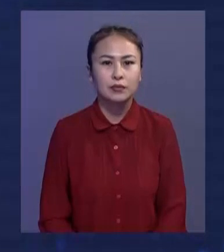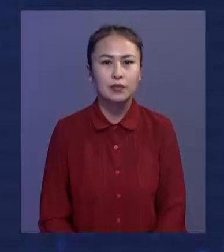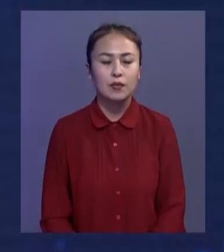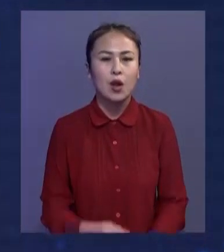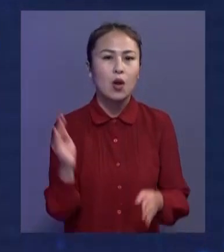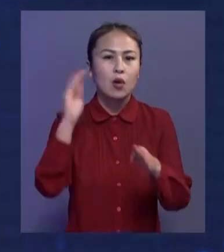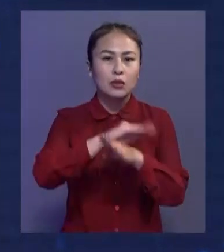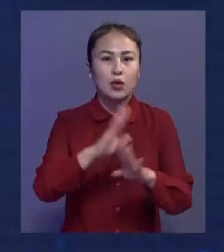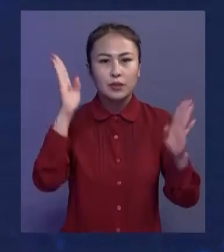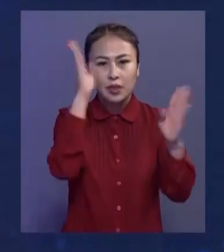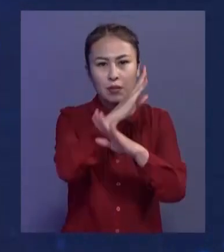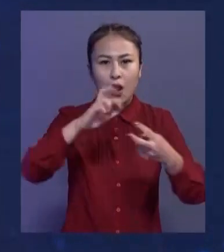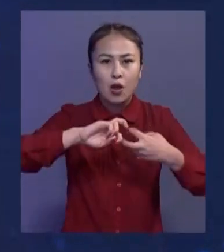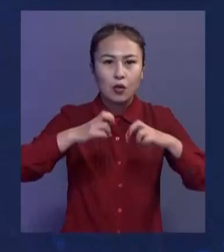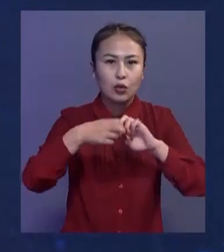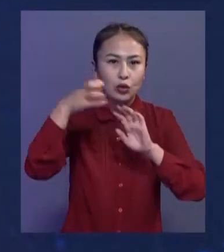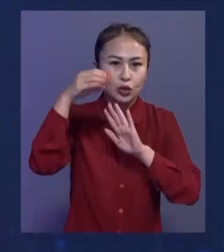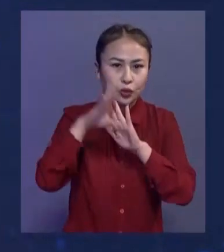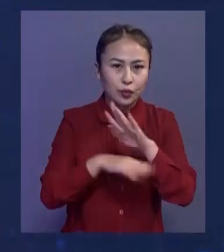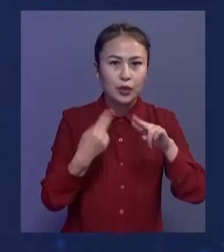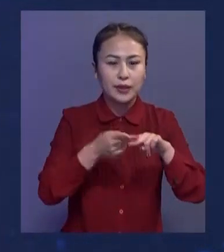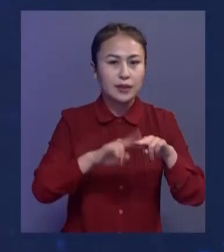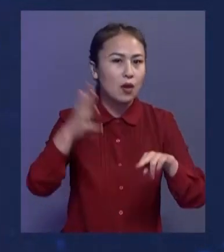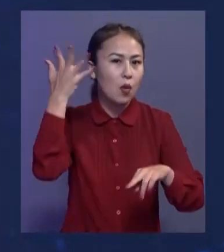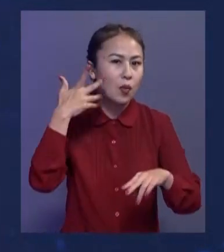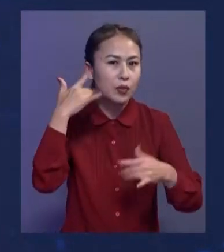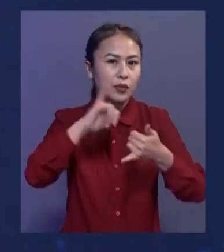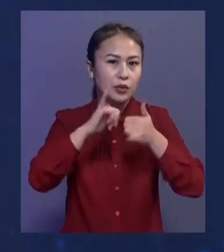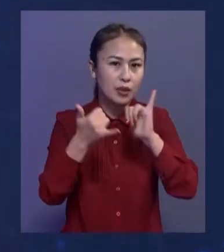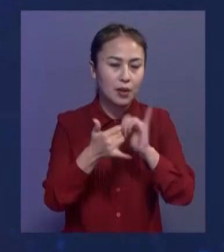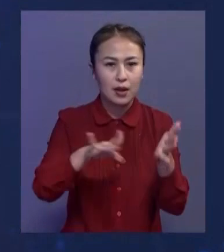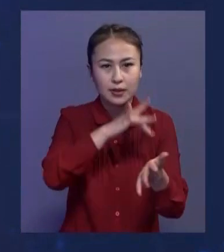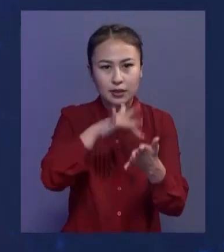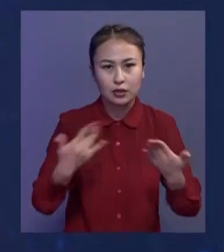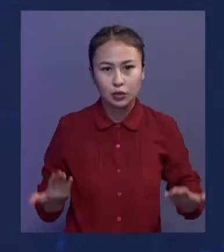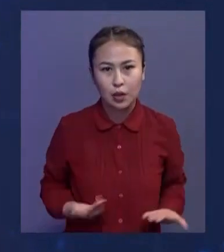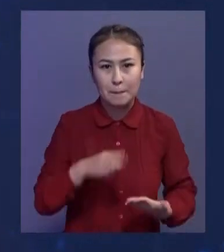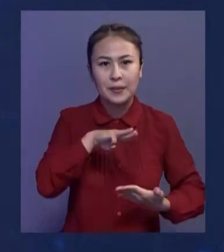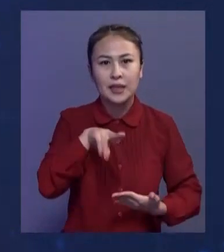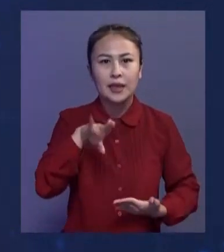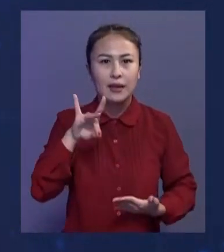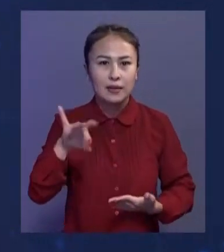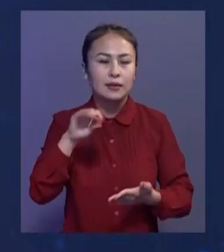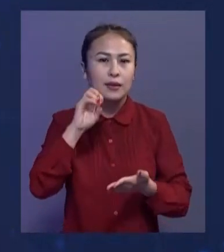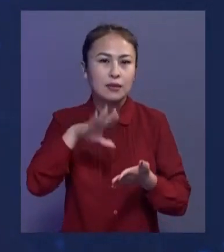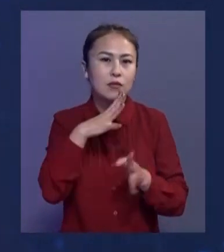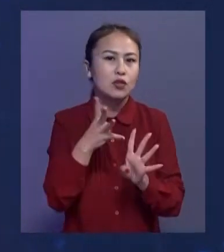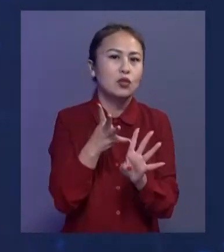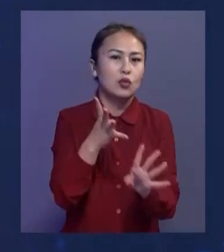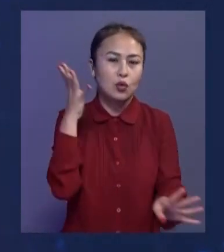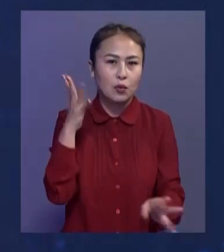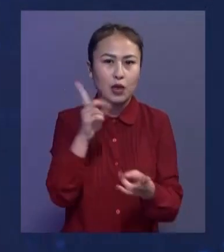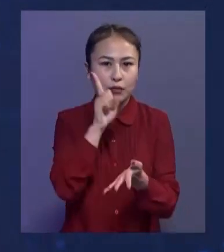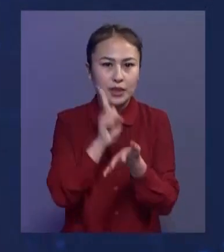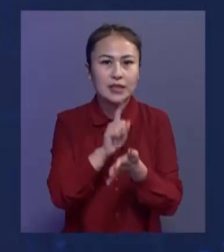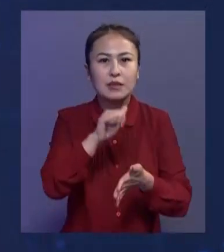Айта кетейік, онсызда өңірдегі эпидемиологиялық ахуал ушығып тұрған кезде Өскемен қаласының тұрғындары ПТР-тест тапсыру үшін ұзын сонар кезекте